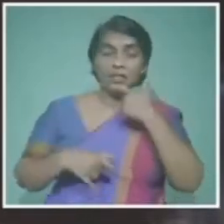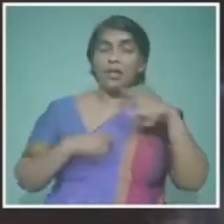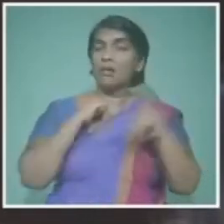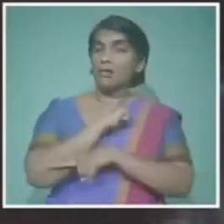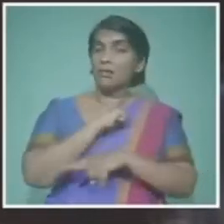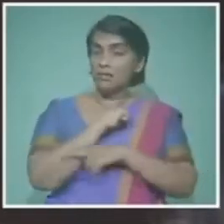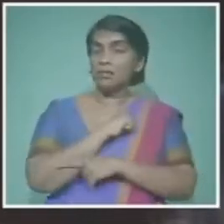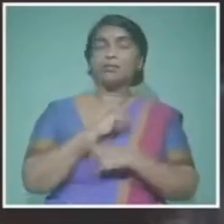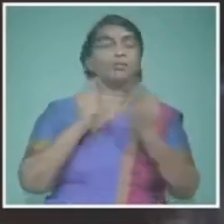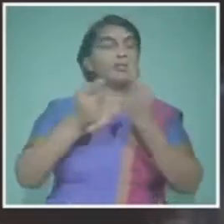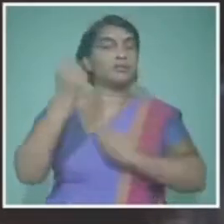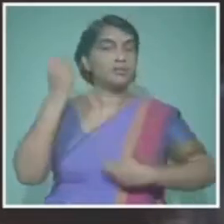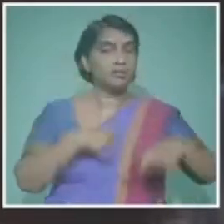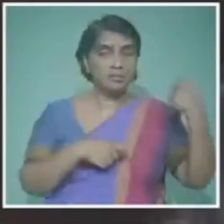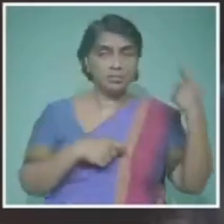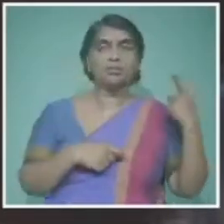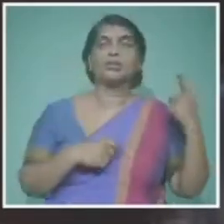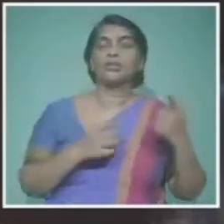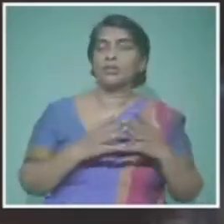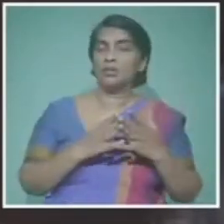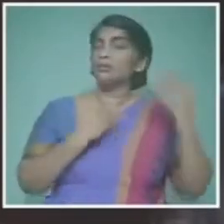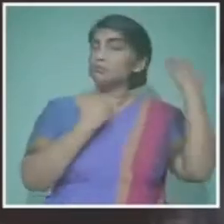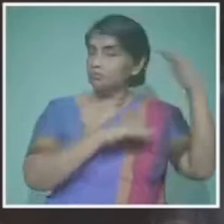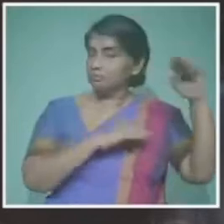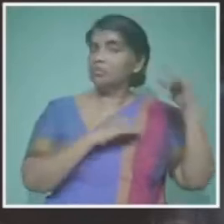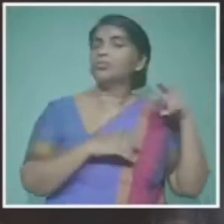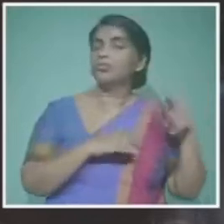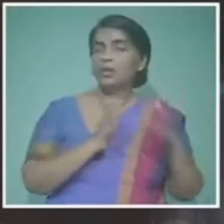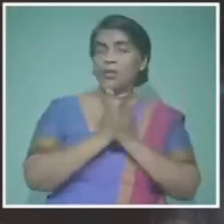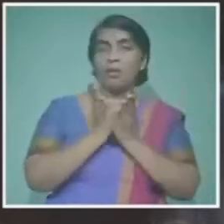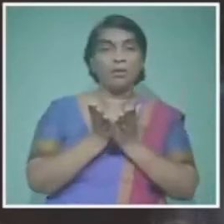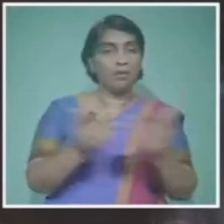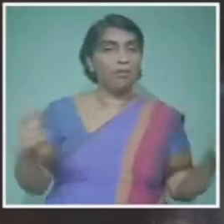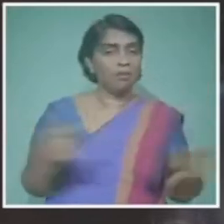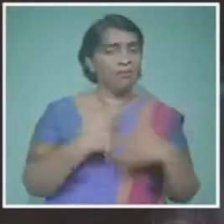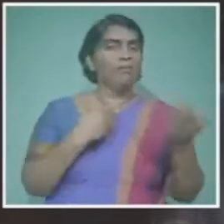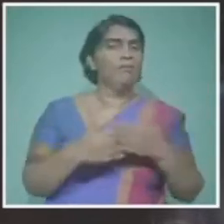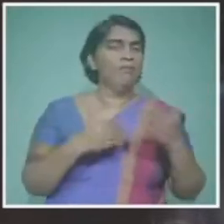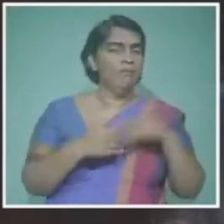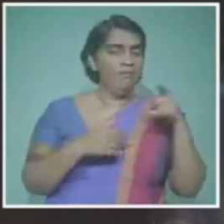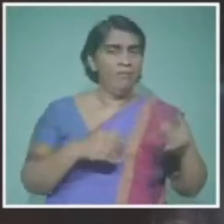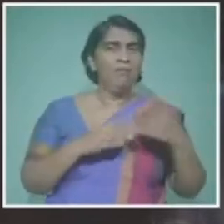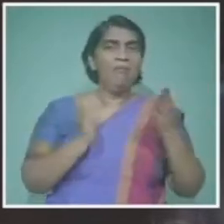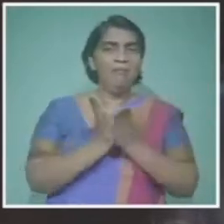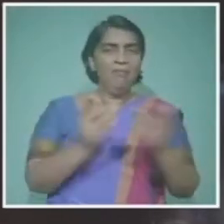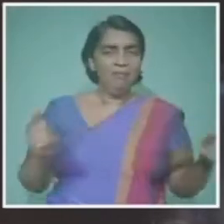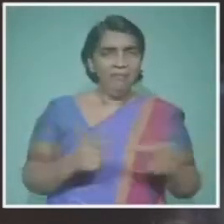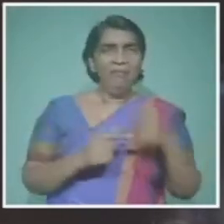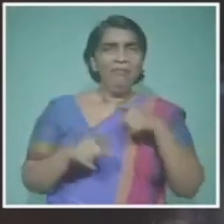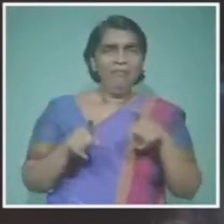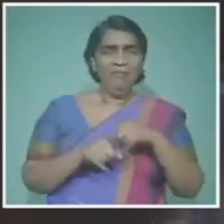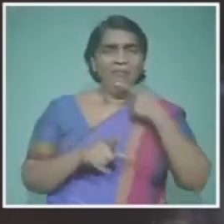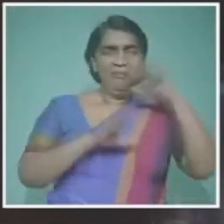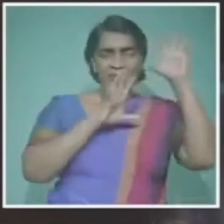රබර් රටෙන් පිට කරන්නට පපටවල යවන්නට මේ කොළඹ වරාය ඇදුවා. ඉතින් වරායට තේ තේ